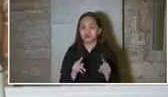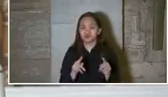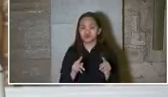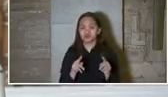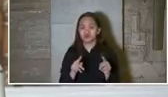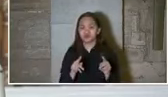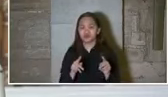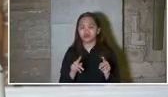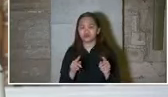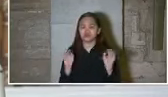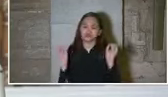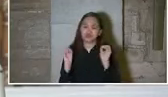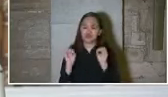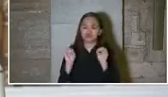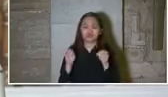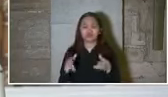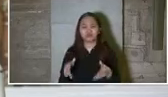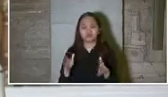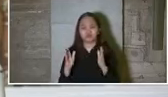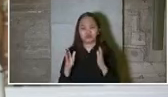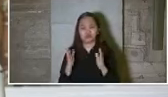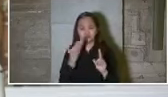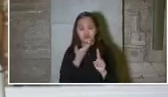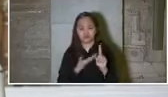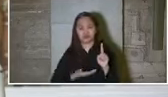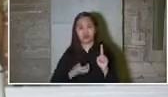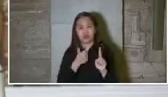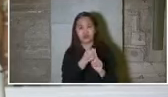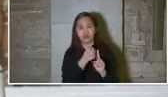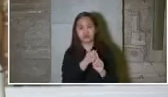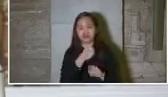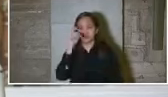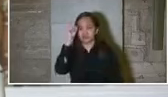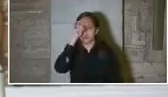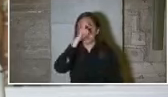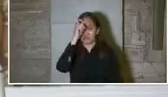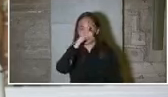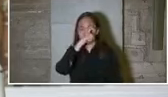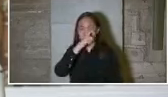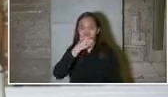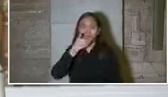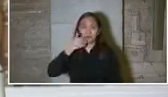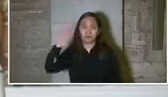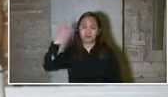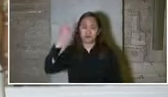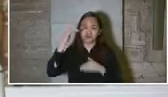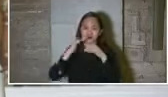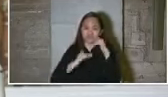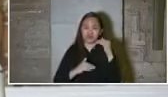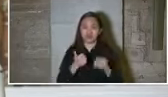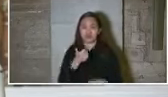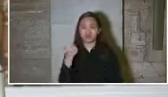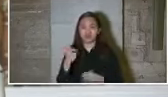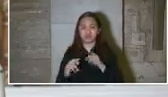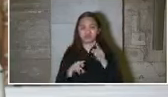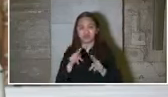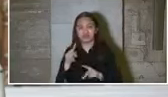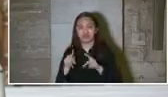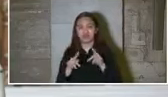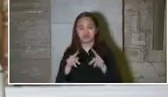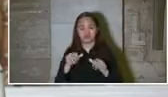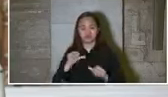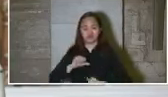one among you consider himself wise, better than the others. I will